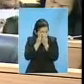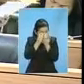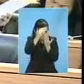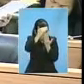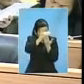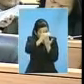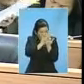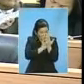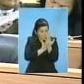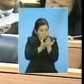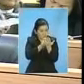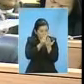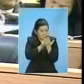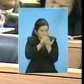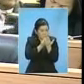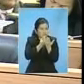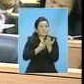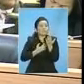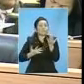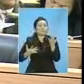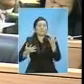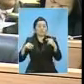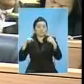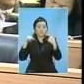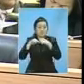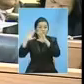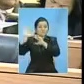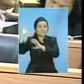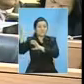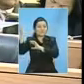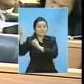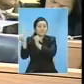ทั้งโลกได้ผ่านความขัดแย้งอะไรกันมาบ้าง